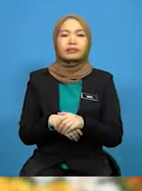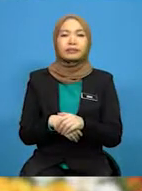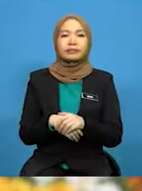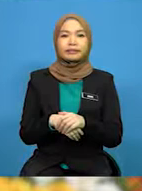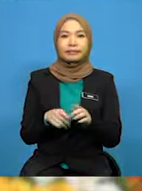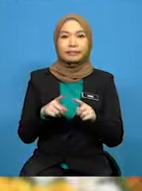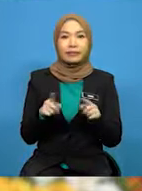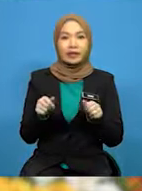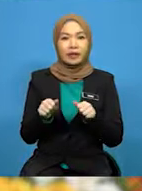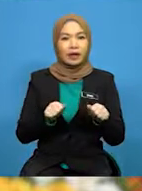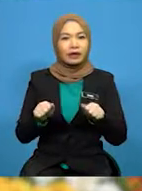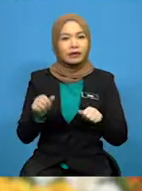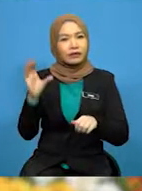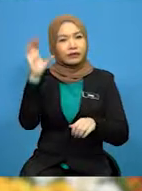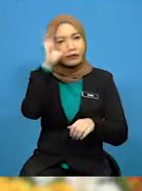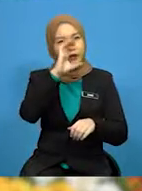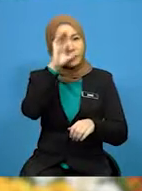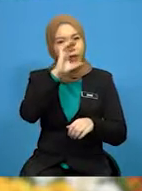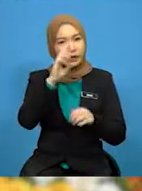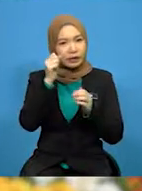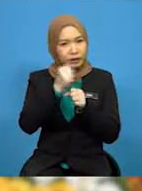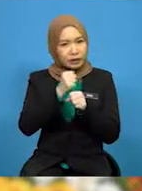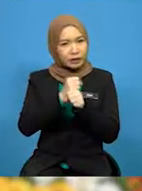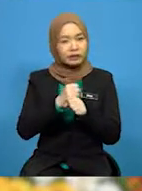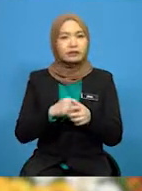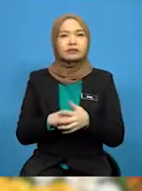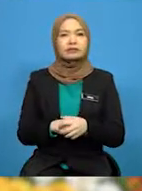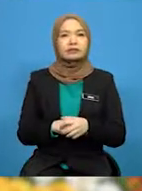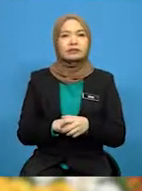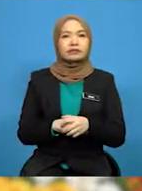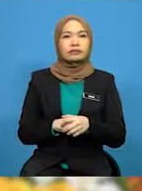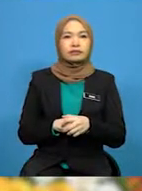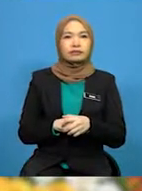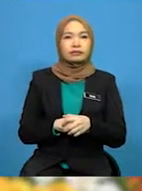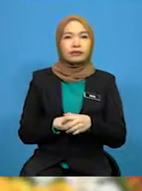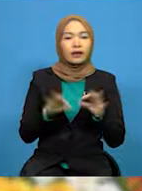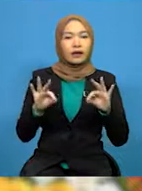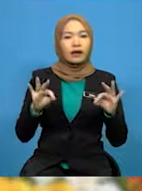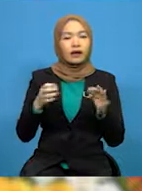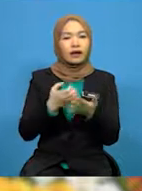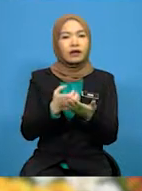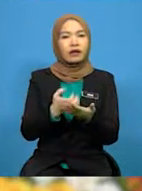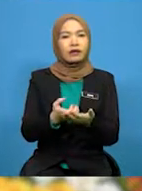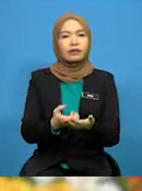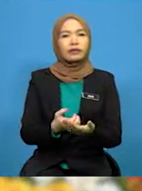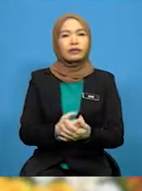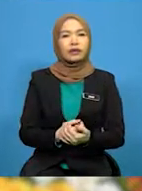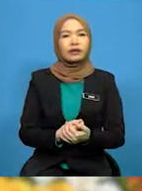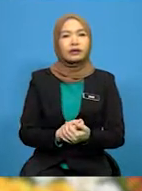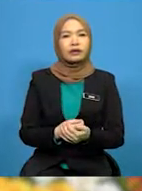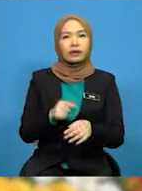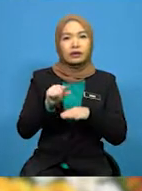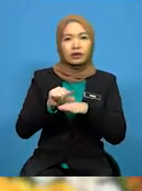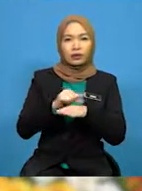ingin mencapai tingkat guna tenaga penuh, iaitu suatu keadaan apabila ekonomi telah menggunakan semua faktor pengeluaran yang